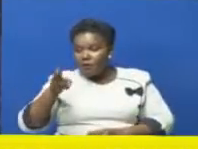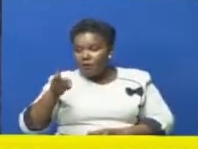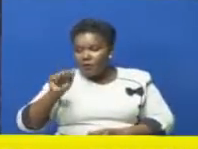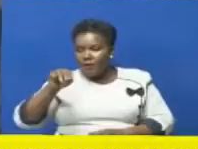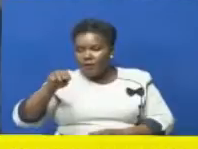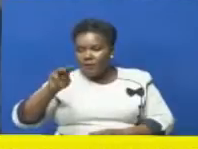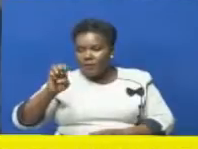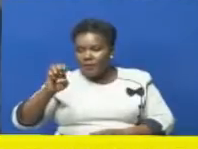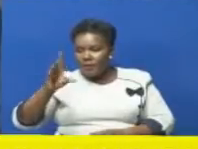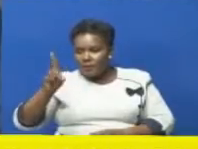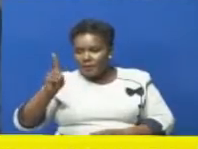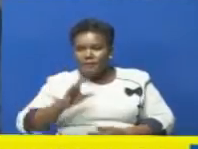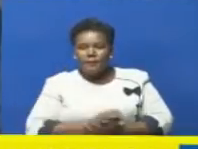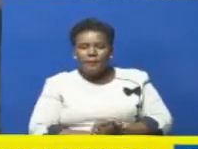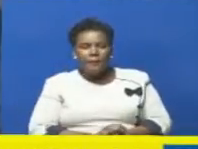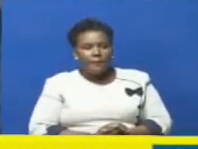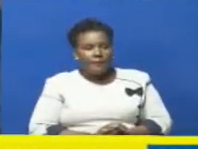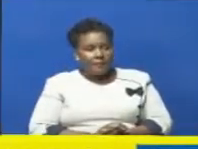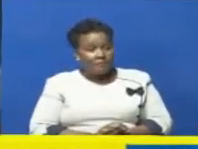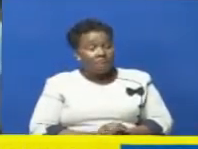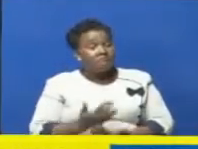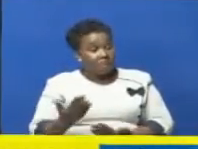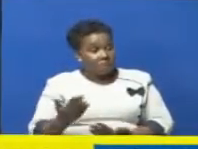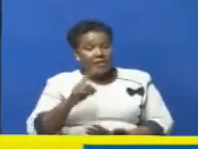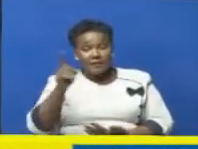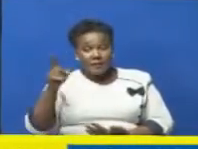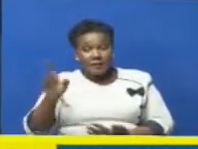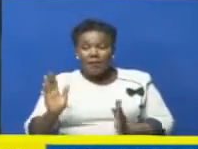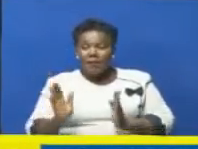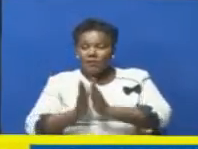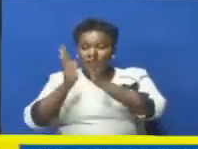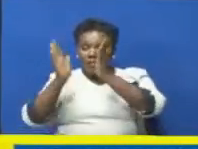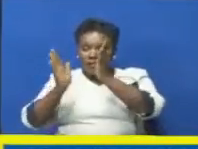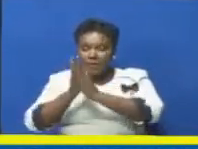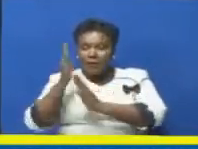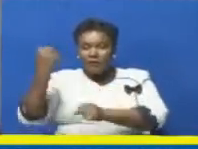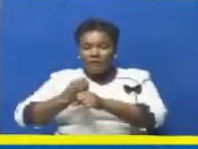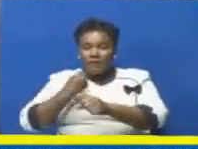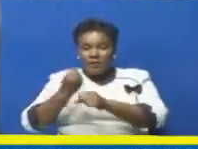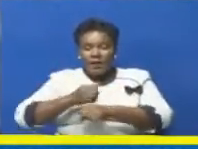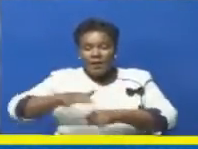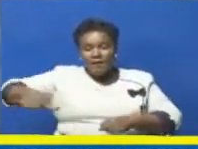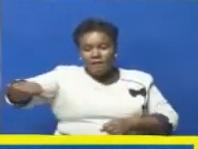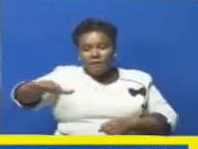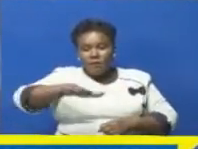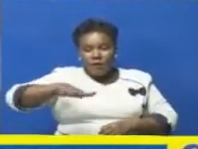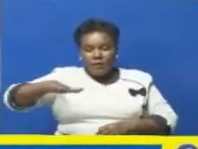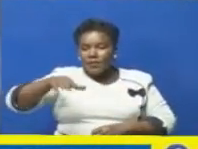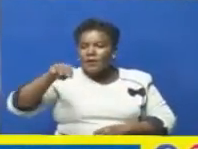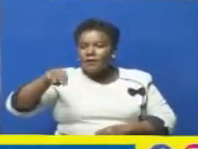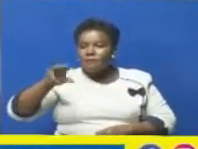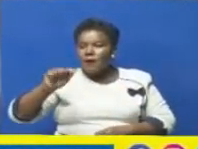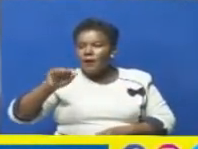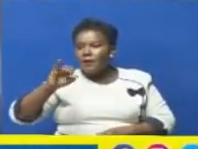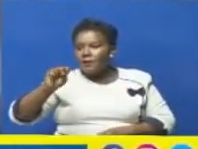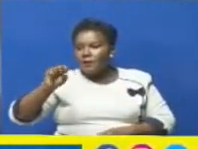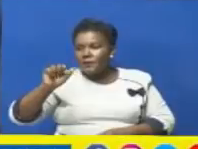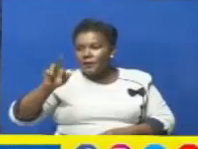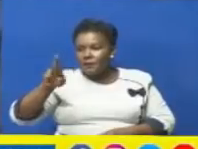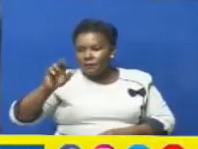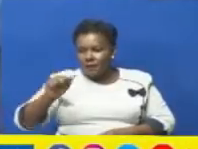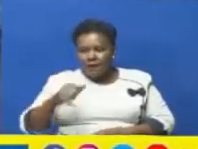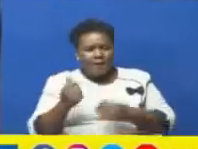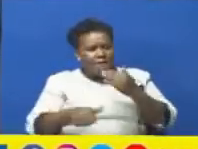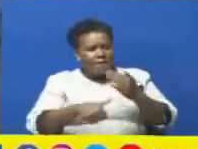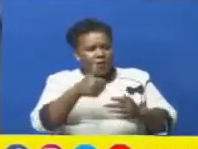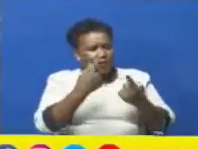wasallam. Hapa visiwani Zanzibar, maadhimisho hayo yamefanyika katika viwanja vya Maisara mjini Unguja na kuhudhuriwa na viongozi mbalimbali